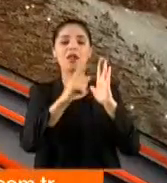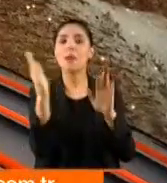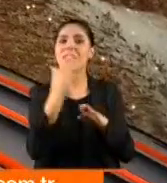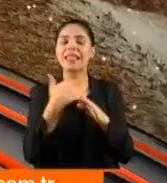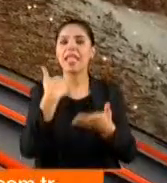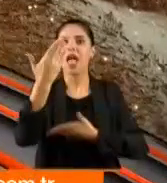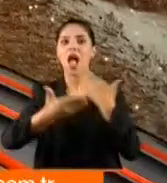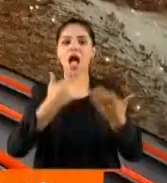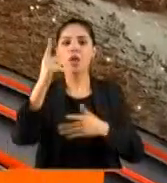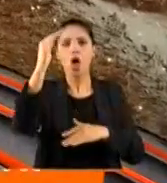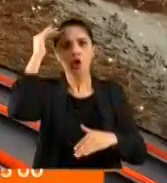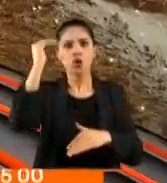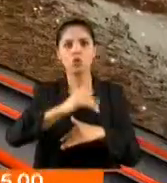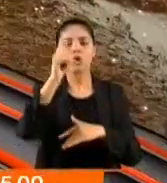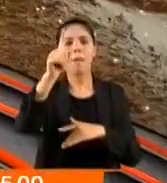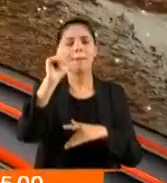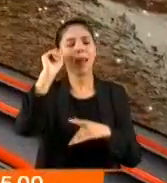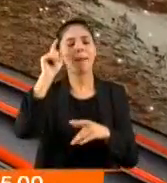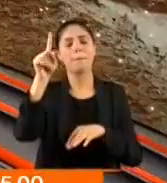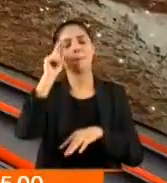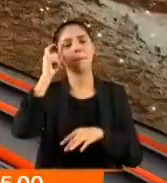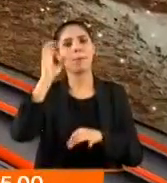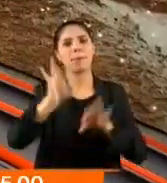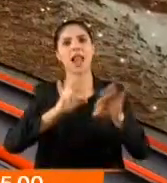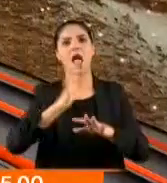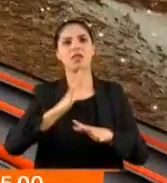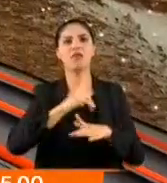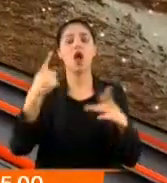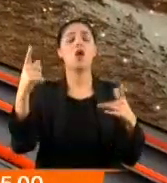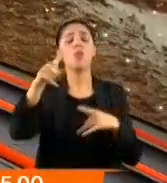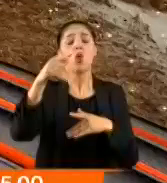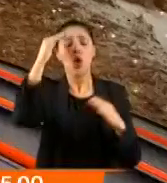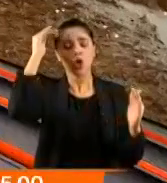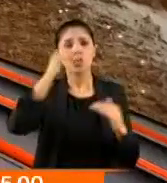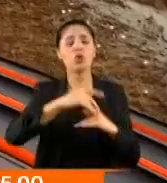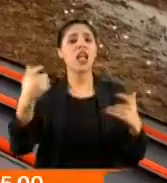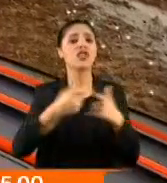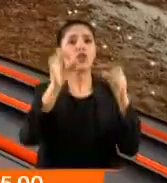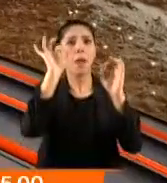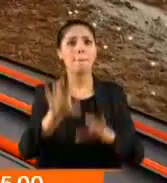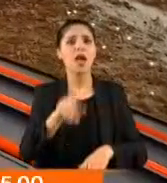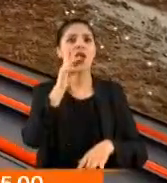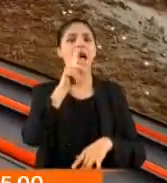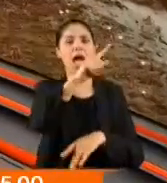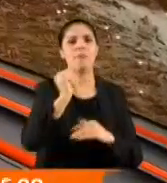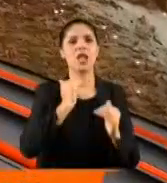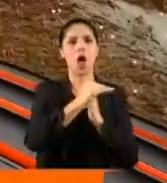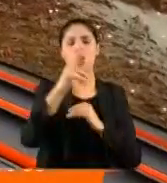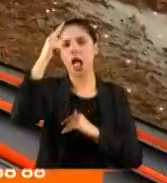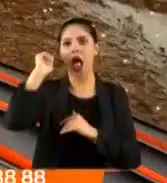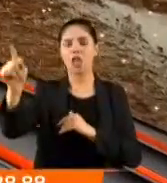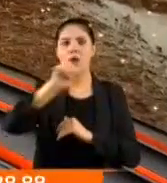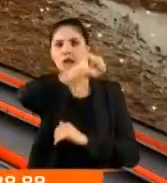anlatıyorum. Tuzağı gösteren bir teori var sırada. Tuzağı anlamak için çatışmaların başladığı tarihe dönelim. Ermenistan ordusu Azerbaycan'a saldırarak